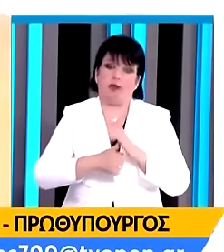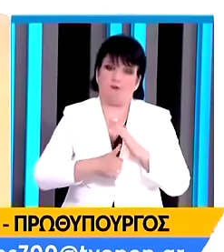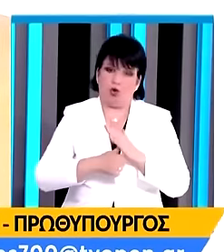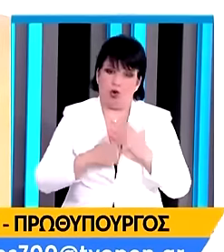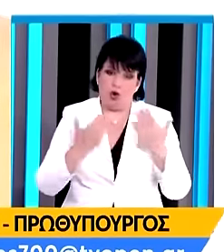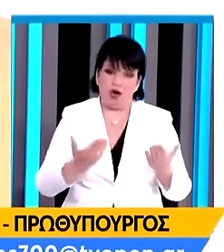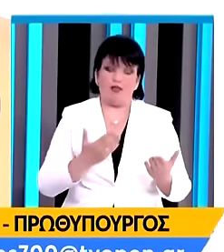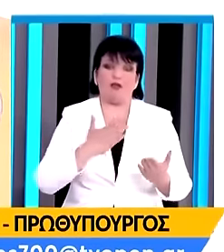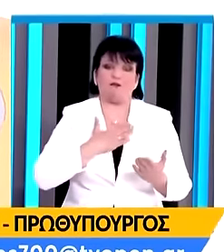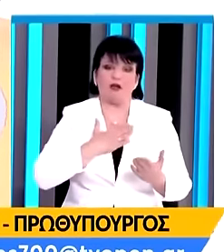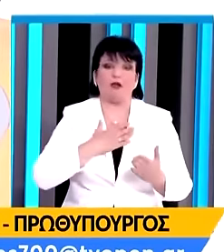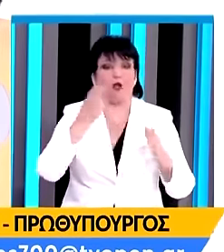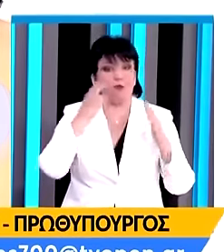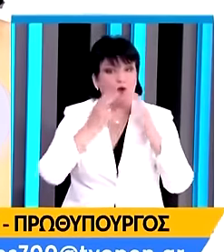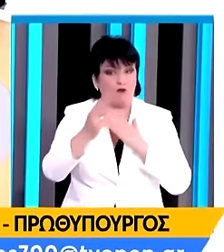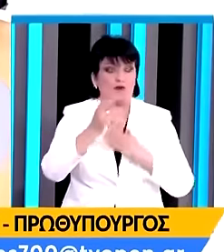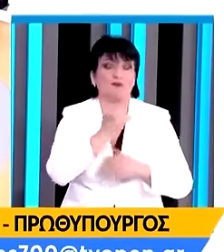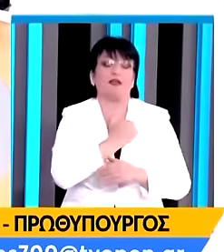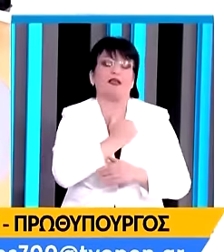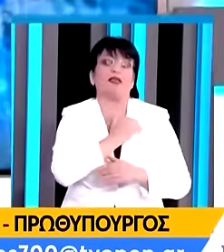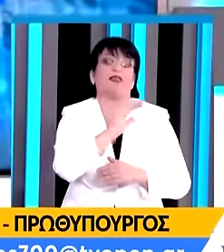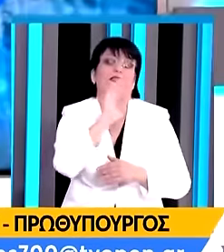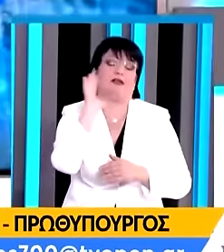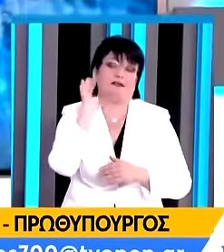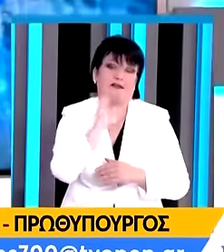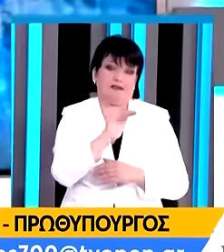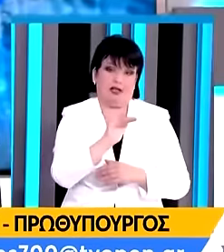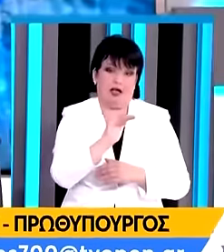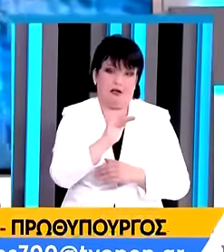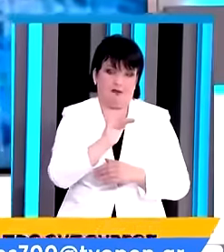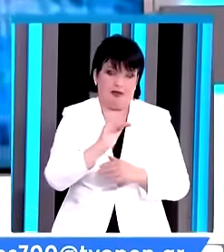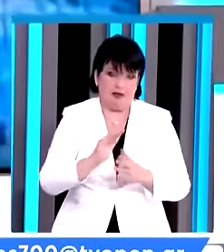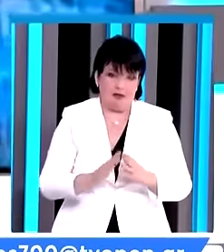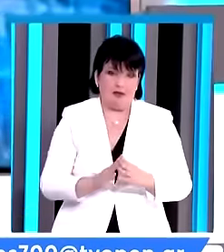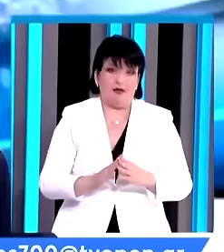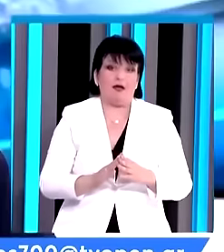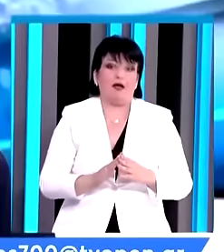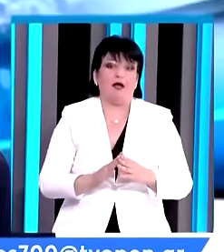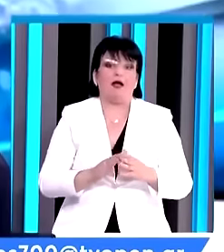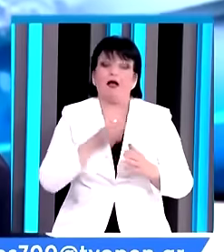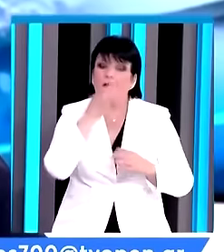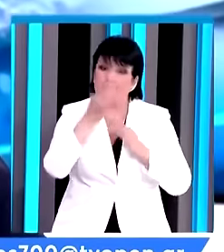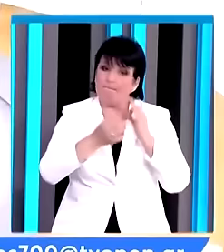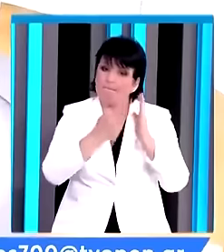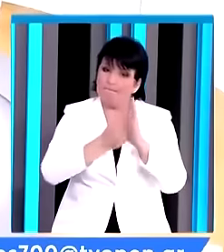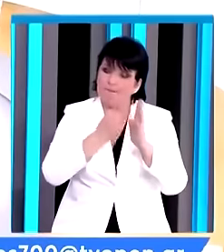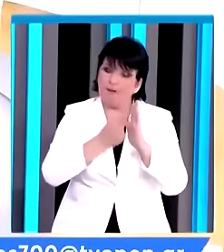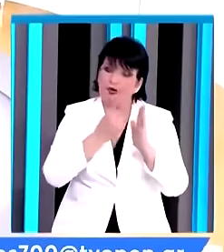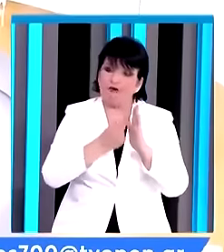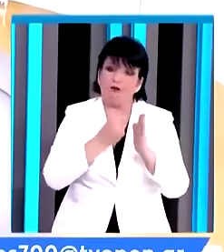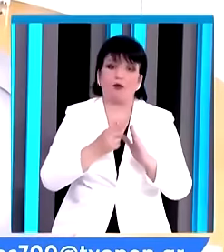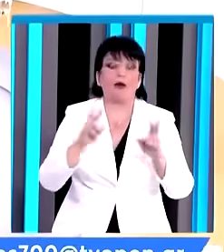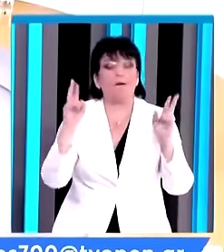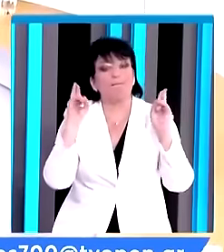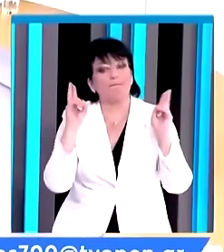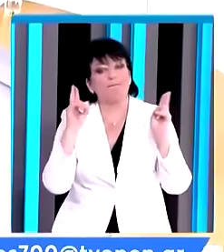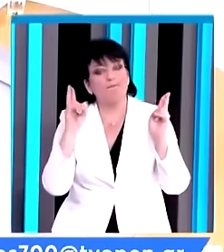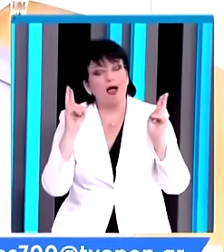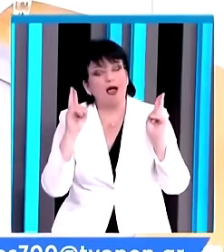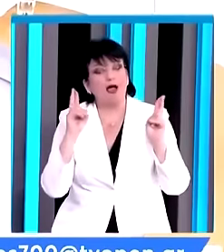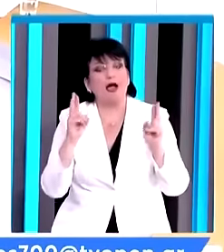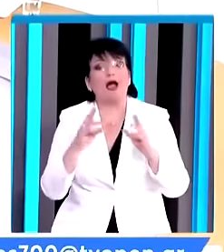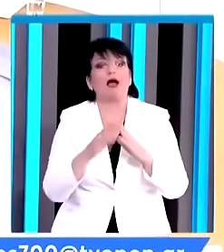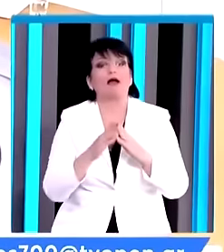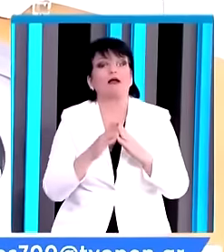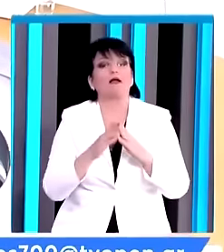πολύ. Πρόβλεψη δεν ζητάμε. Εγώ σας ευχαριστώ. Ναι. Για το Final Four. Κοιτάξτε, έχω πει ότι μακάρι, νομίζω ότι αυτό φαντάζομαι